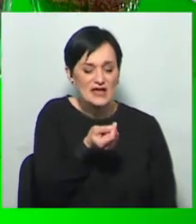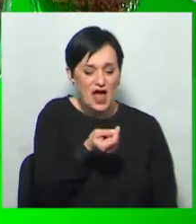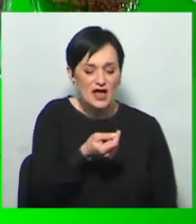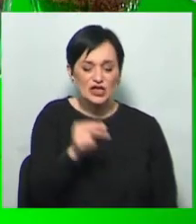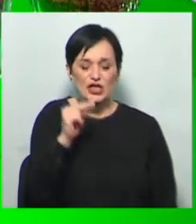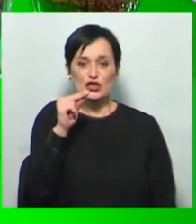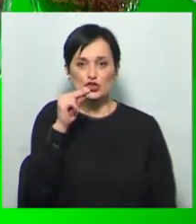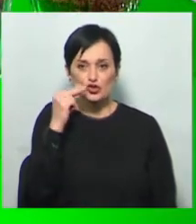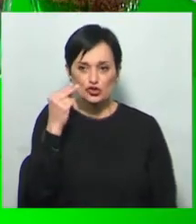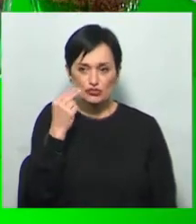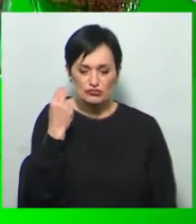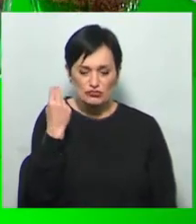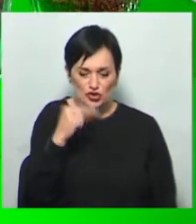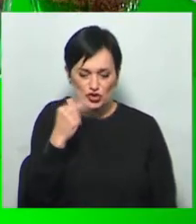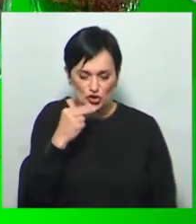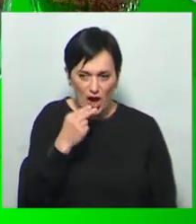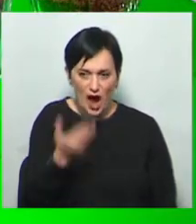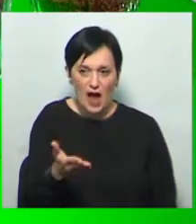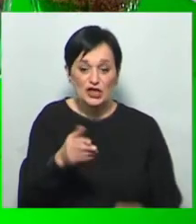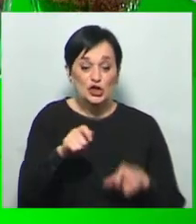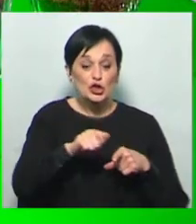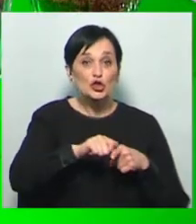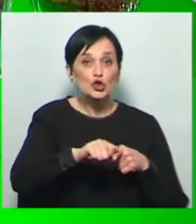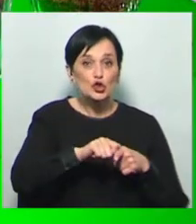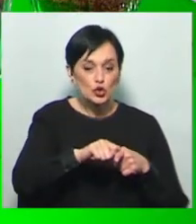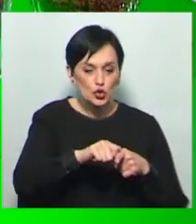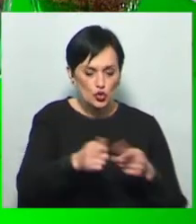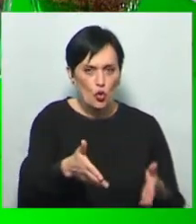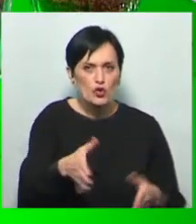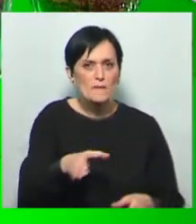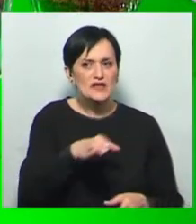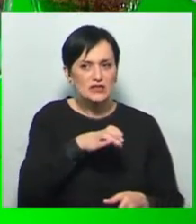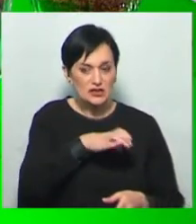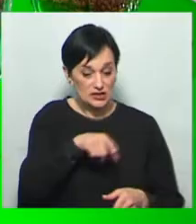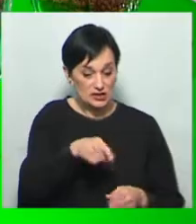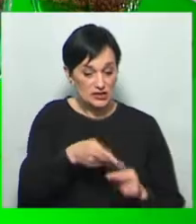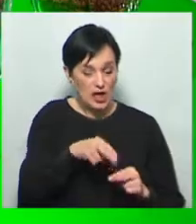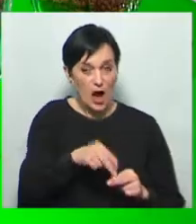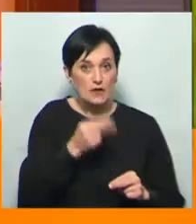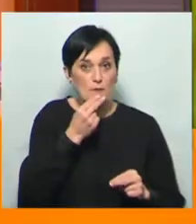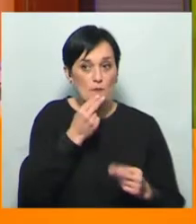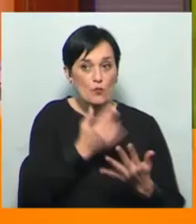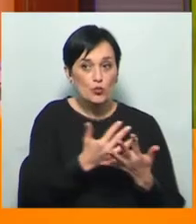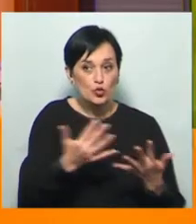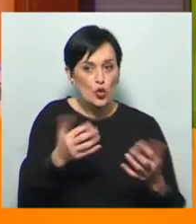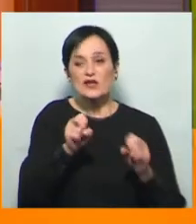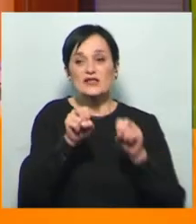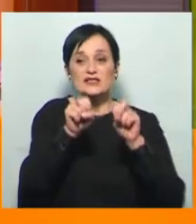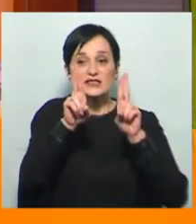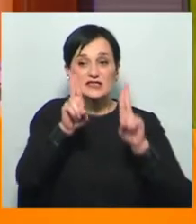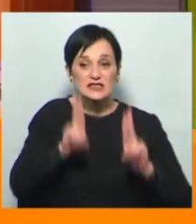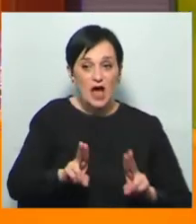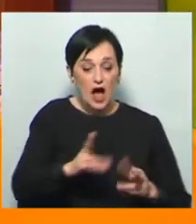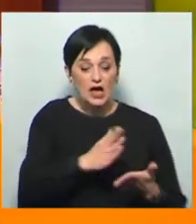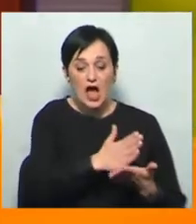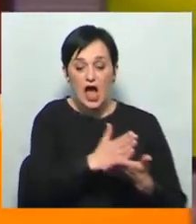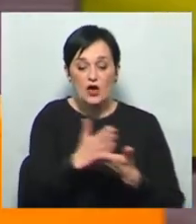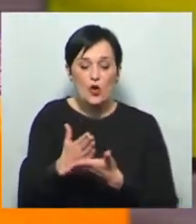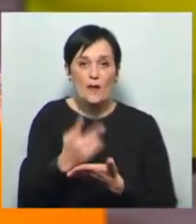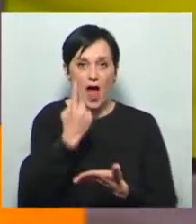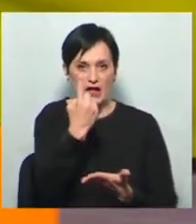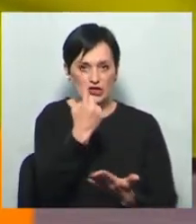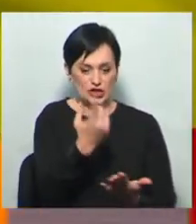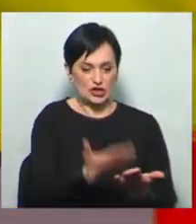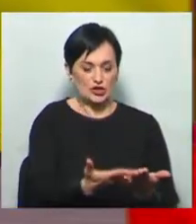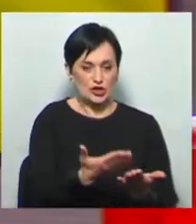ჩაი, იგივე ვთქვათ, ნიორი, მდიდარია ამ პროდუქტებით. საგანგებოდ უნდა გამოვყო ერთი რეკომენდაცია,